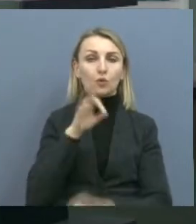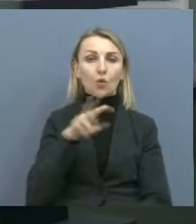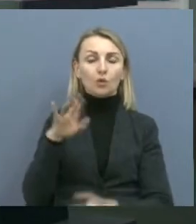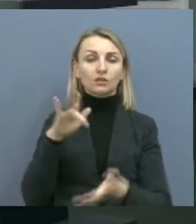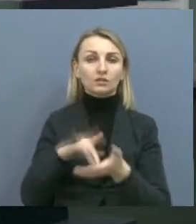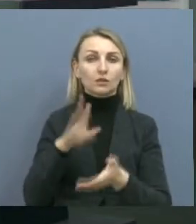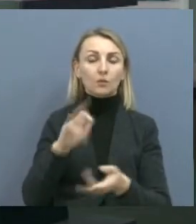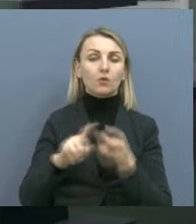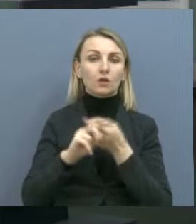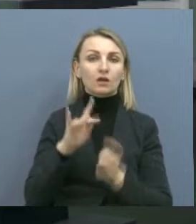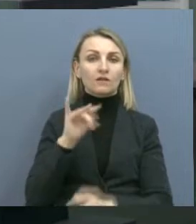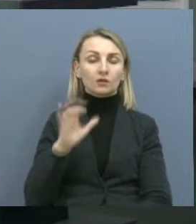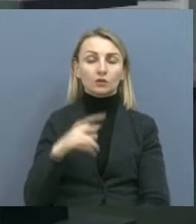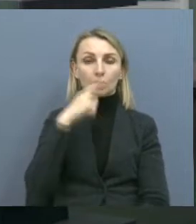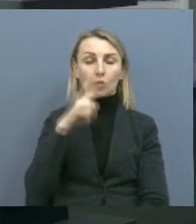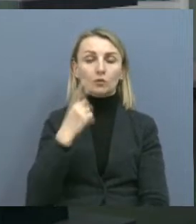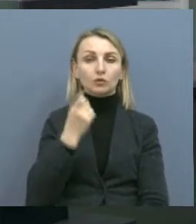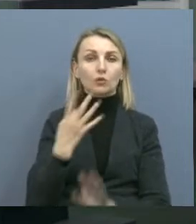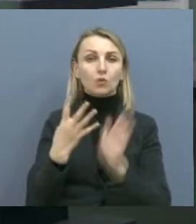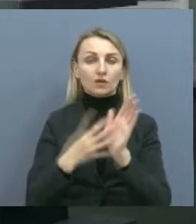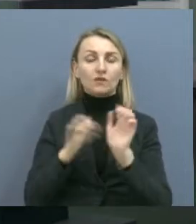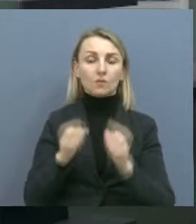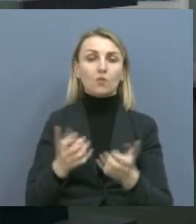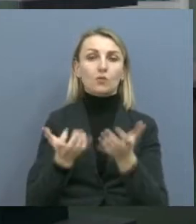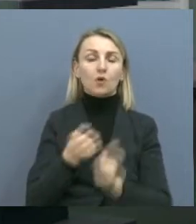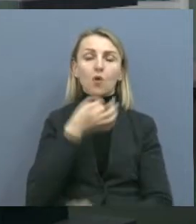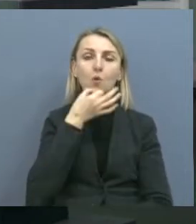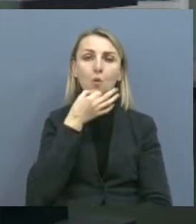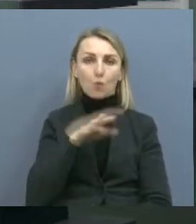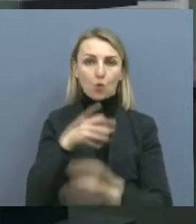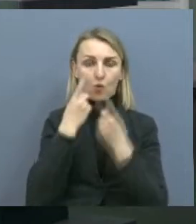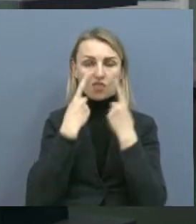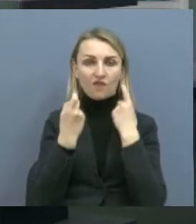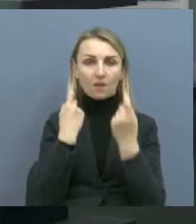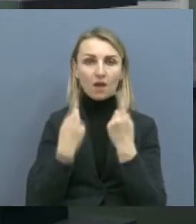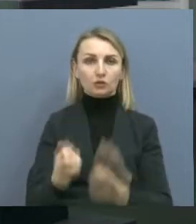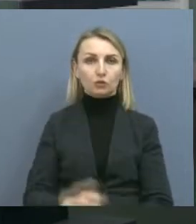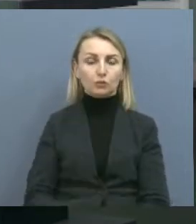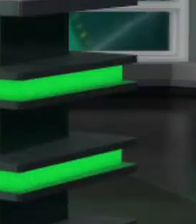колл-центр по коронавирусу. По номеру 109 можно получить любую информацию.